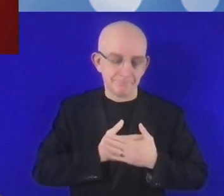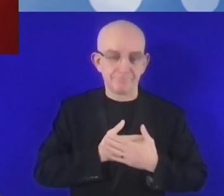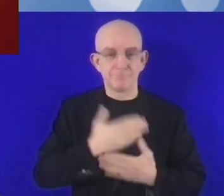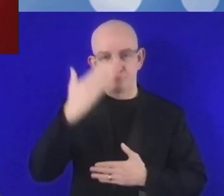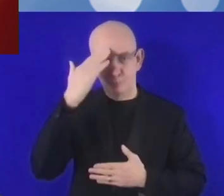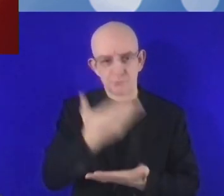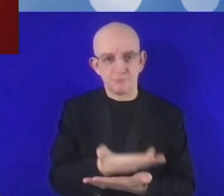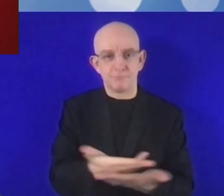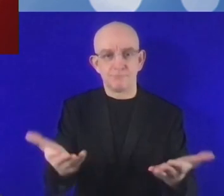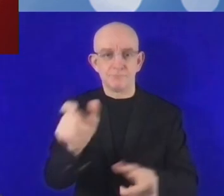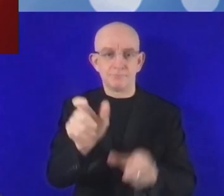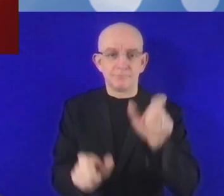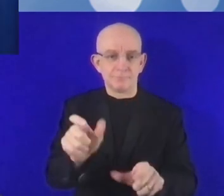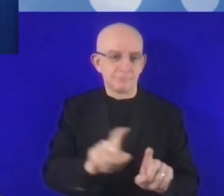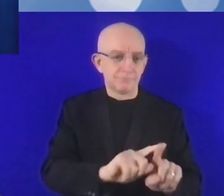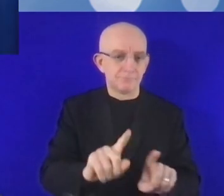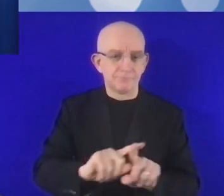向大家表示